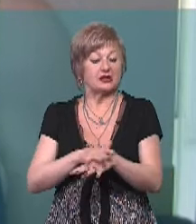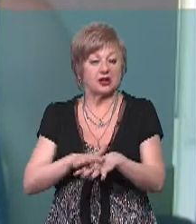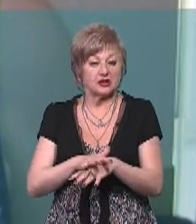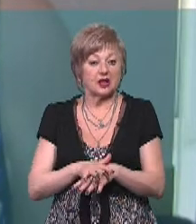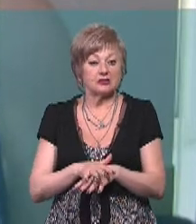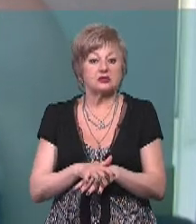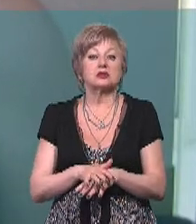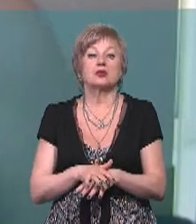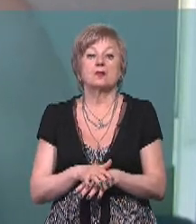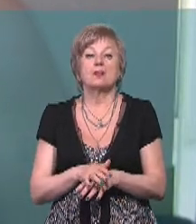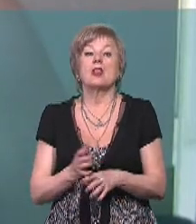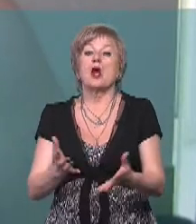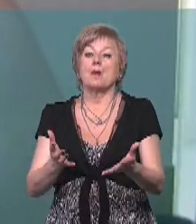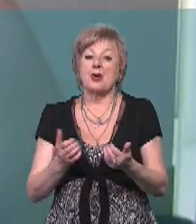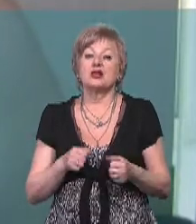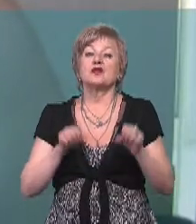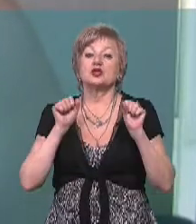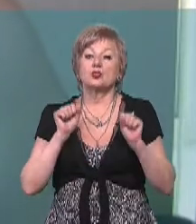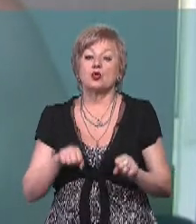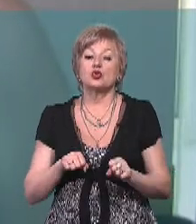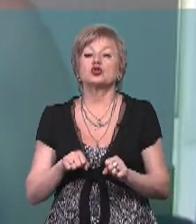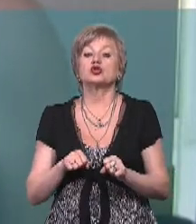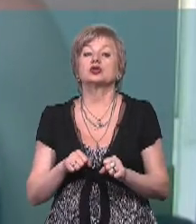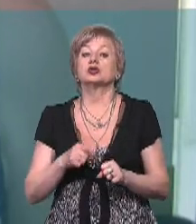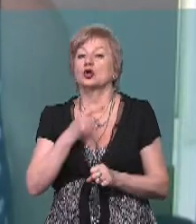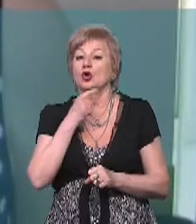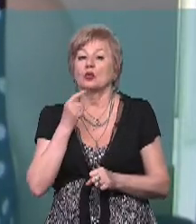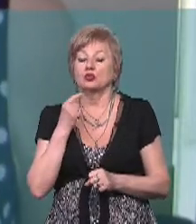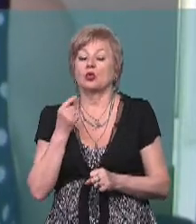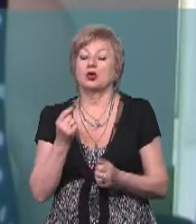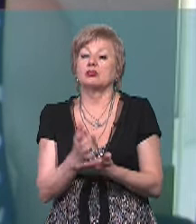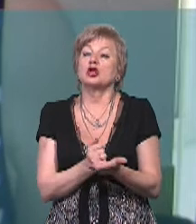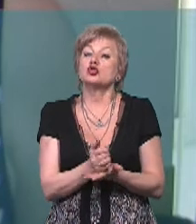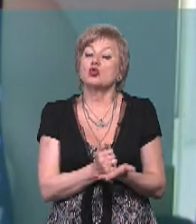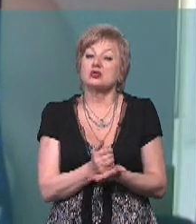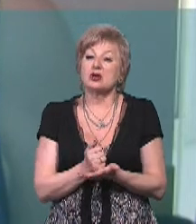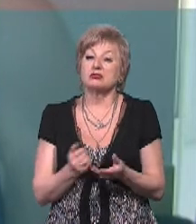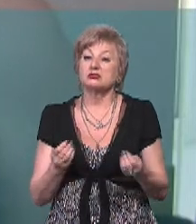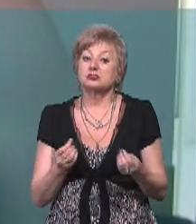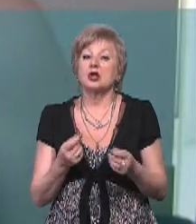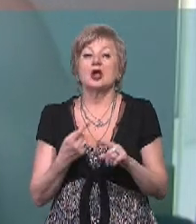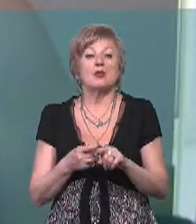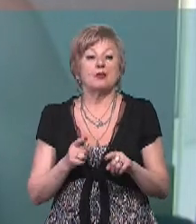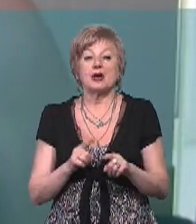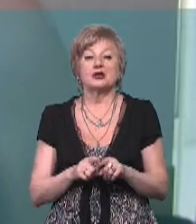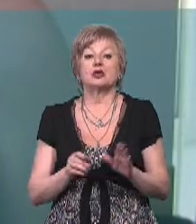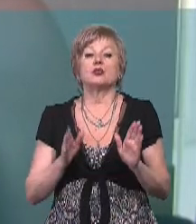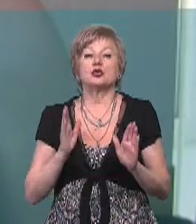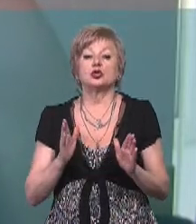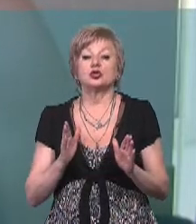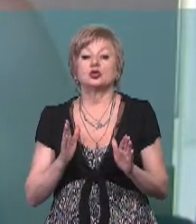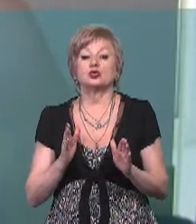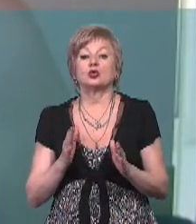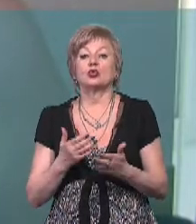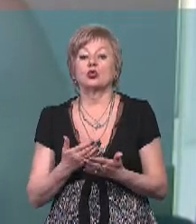великого масштабу отримує можливість оперувати великою кількістю ресурсів. І при цьому мова йдеться про ресурси не тільки, наприклад, там